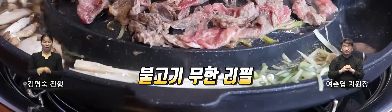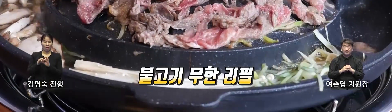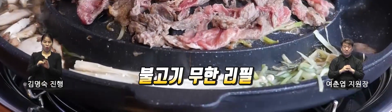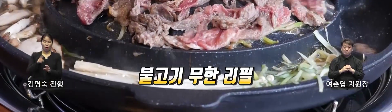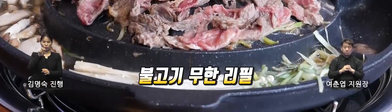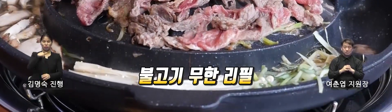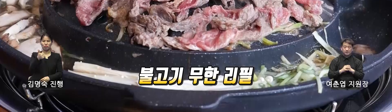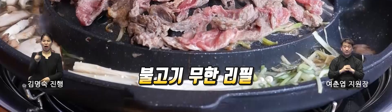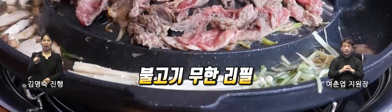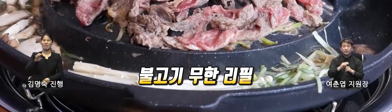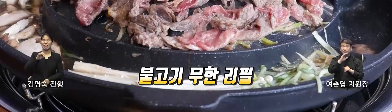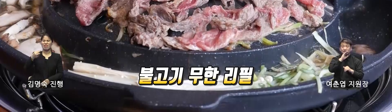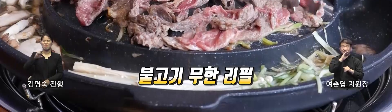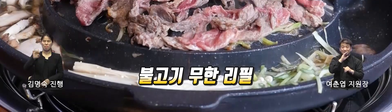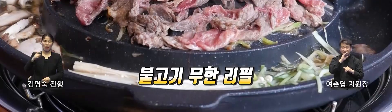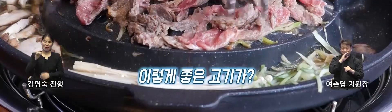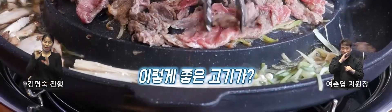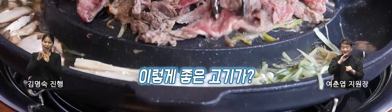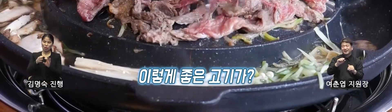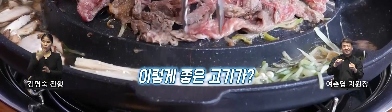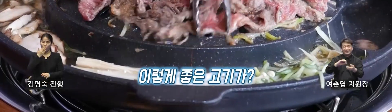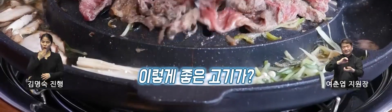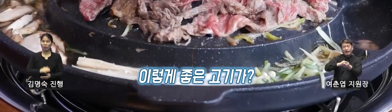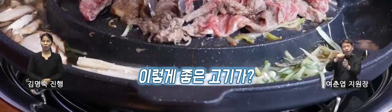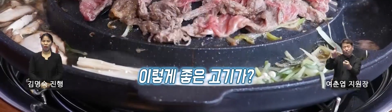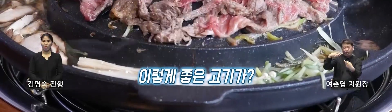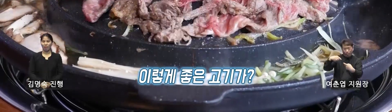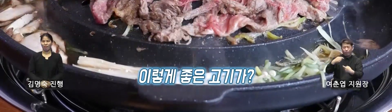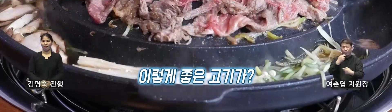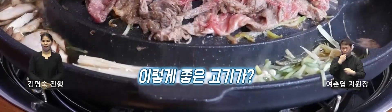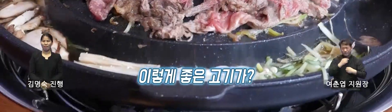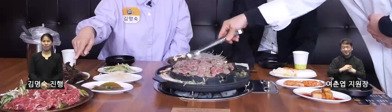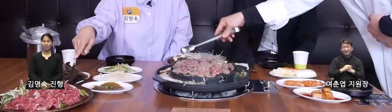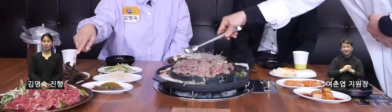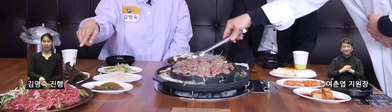무한리필이에요 이게? 네, 무한리필. 이렇게 좋은 고기가요? 네.